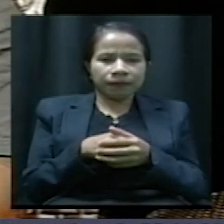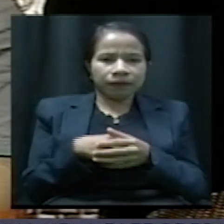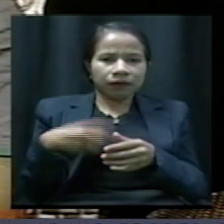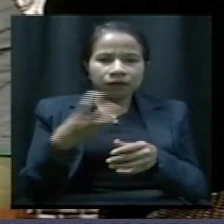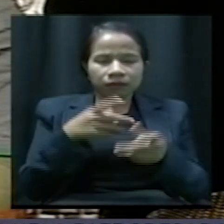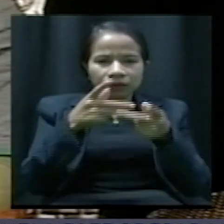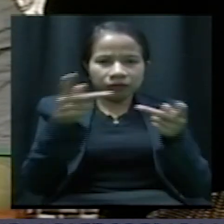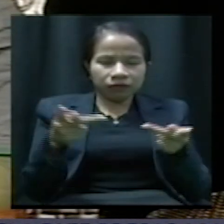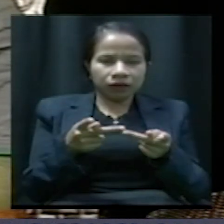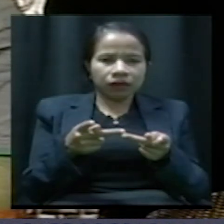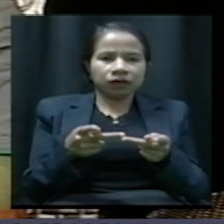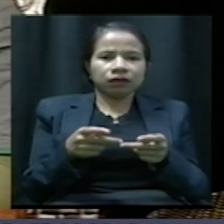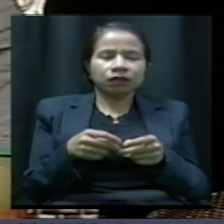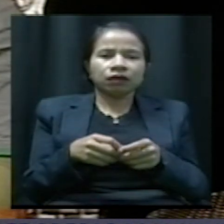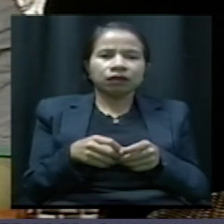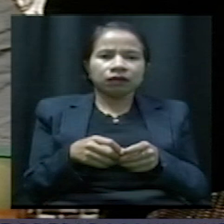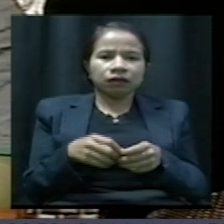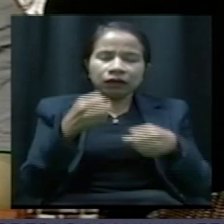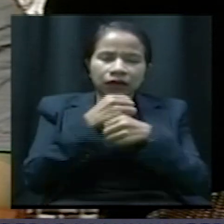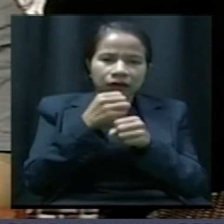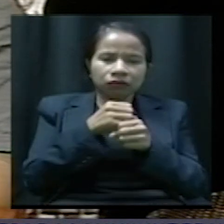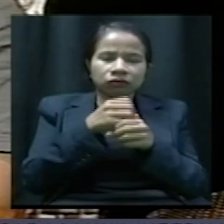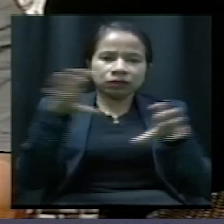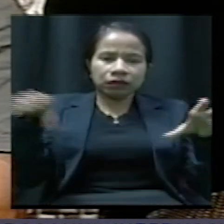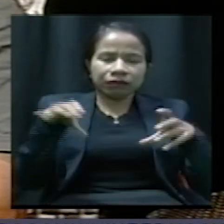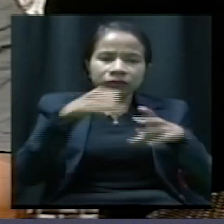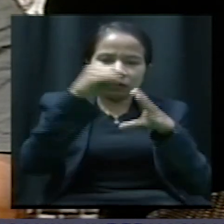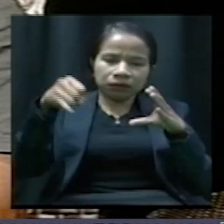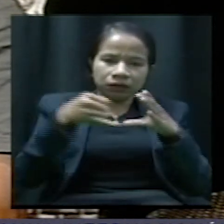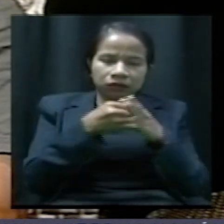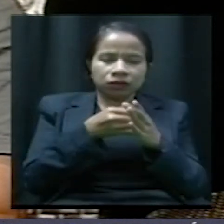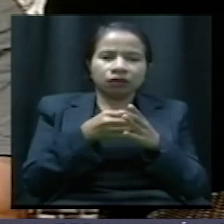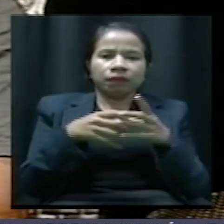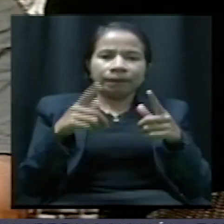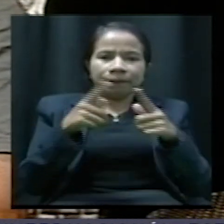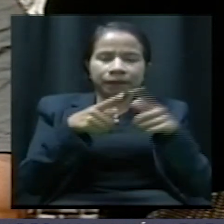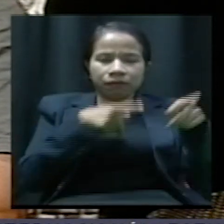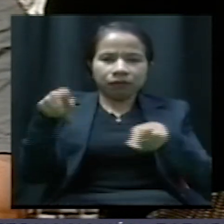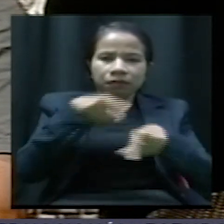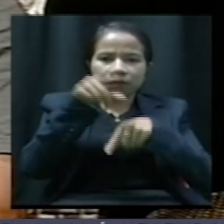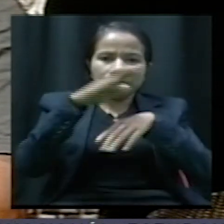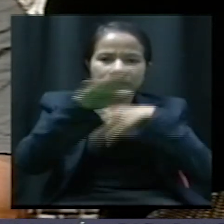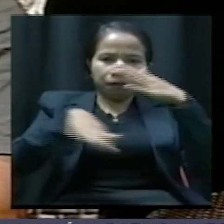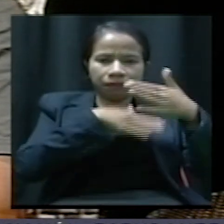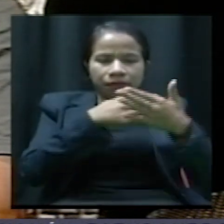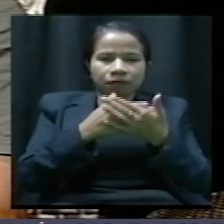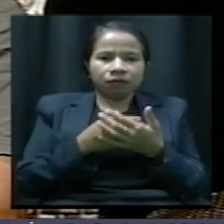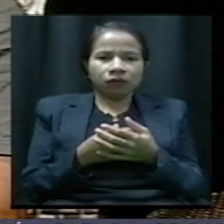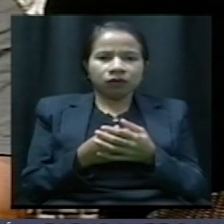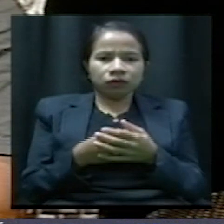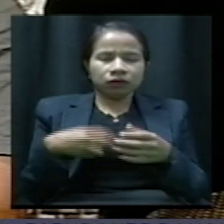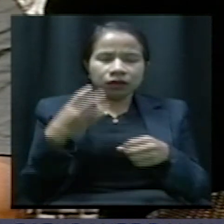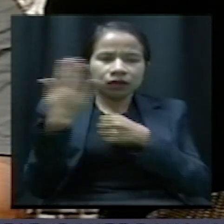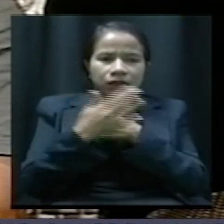sentro adopt sistem inclusion, mbak itu nih si dadang itu, ida mau kita